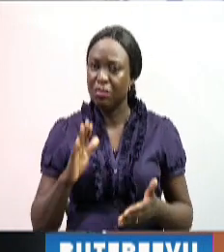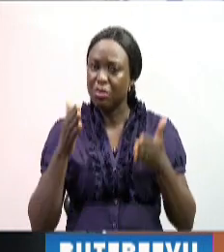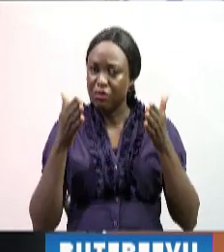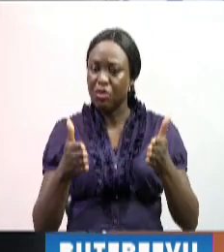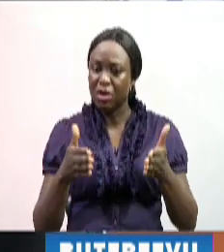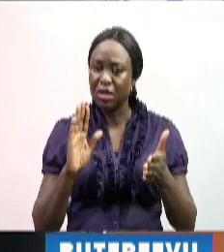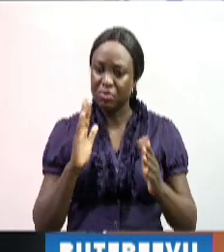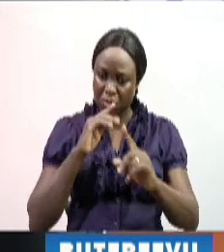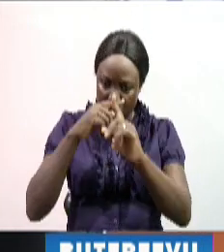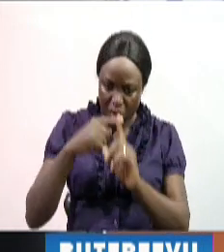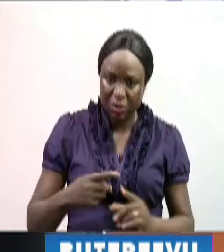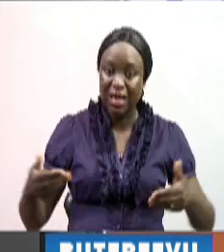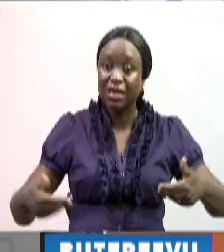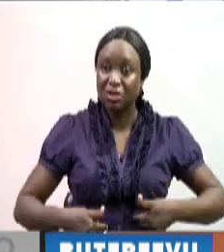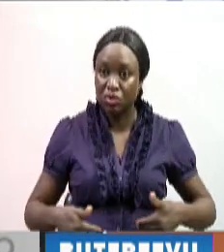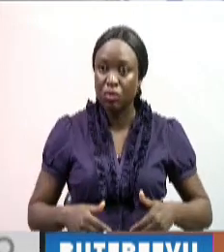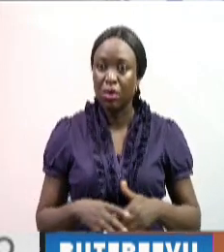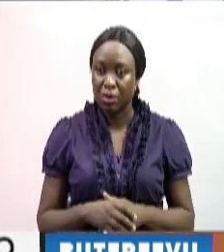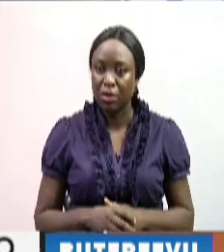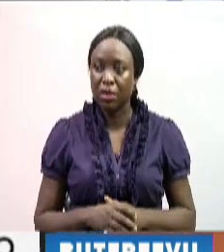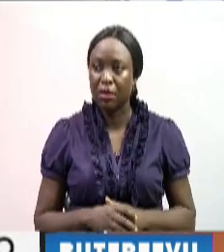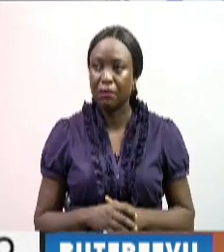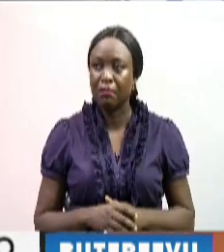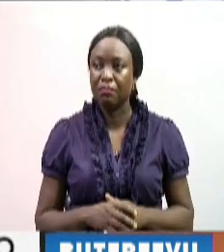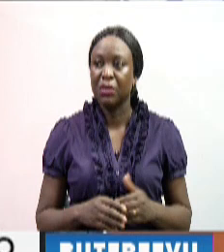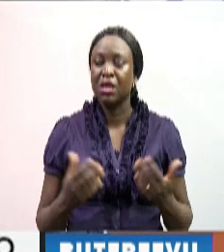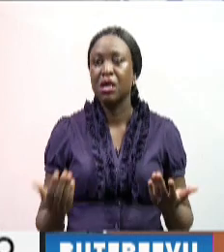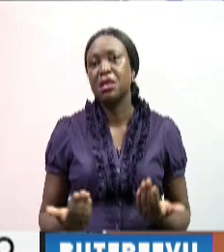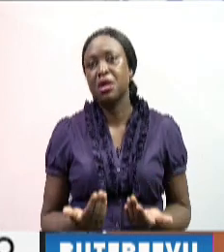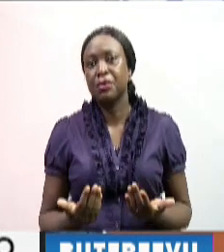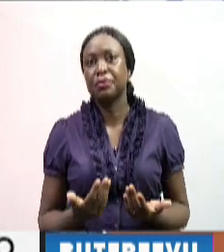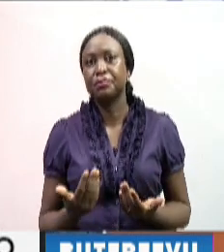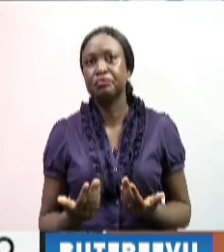abavubuka okumalawo obwassemugayaavu era